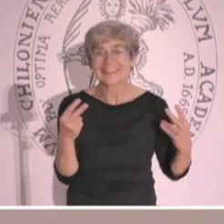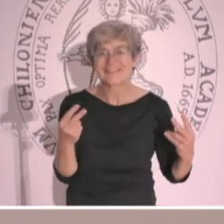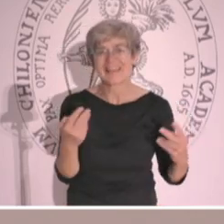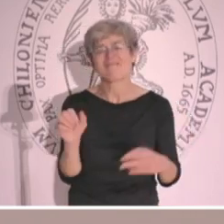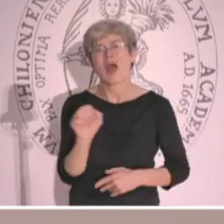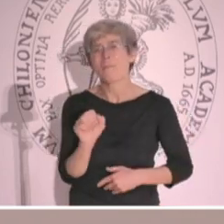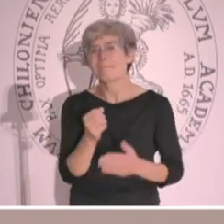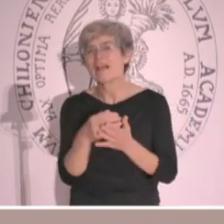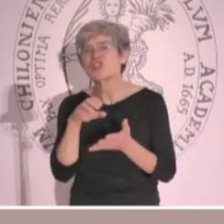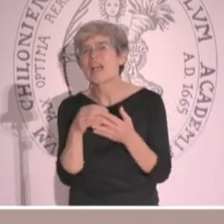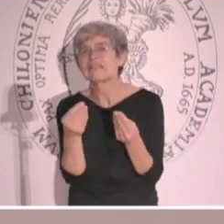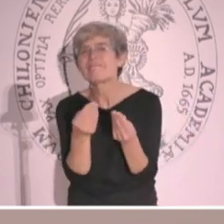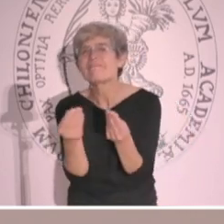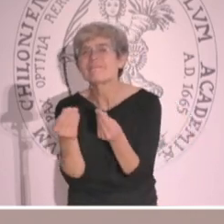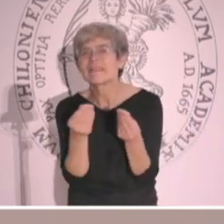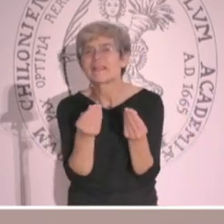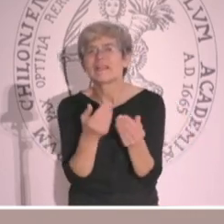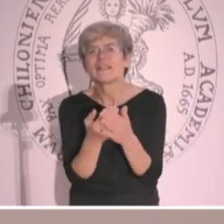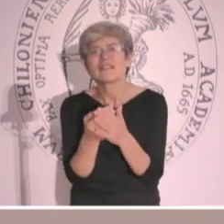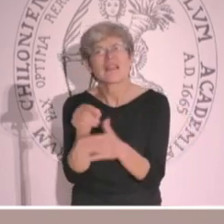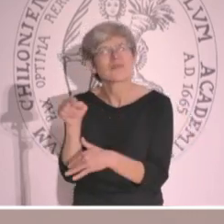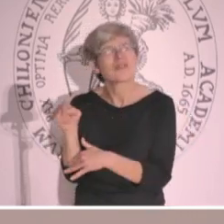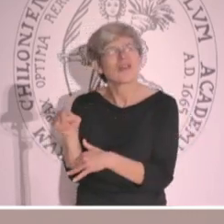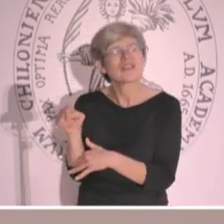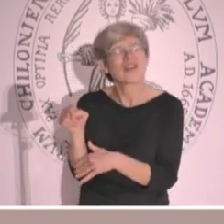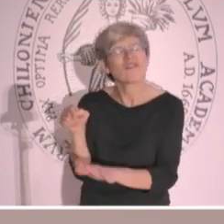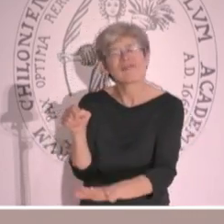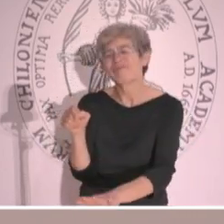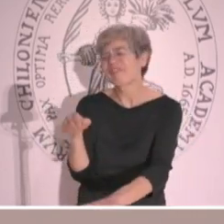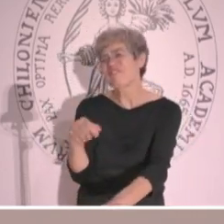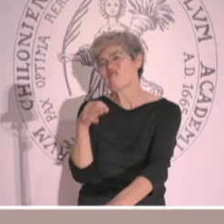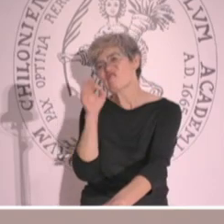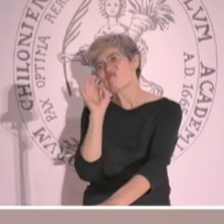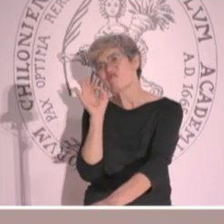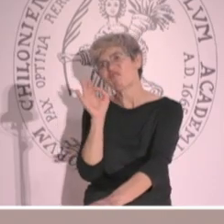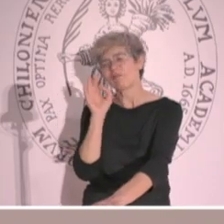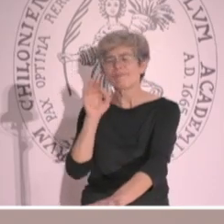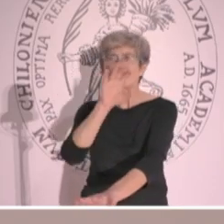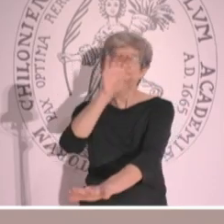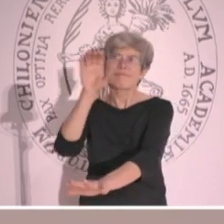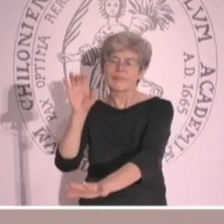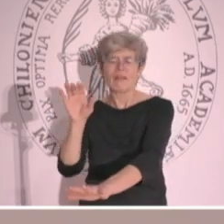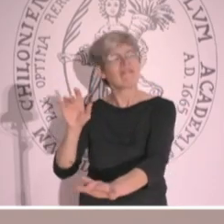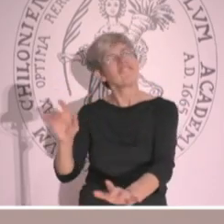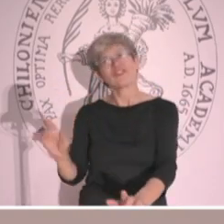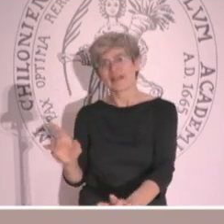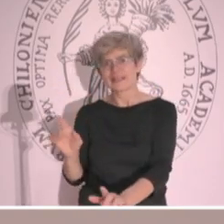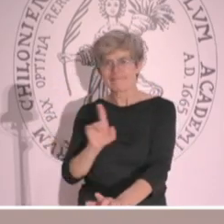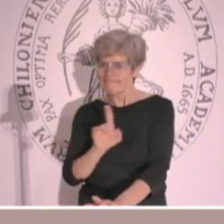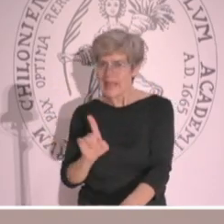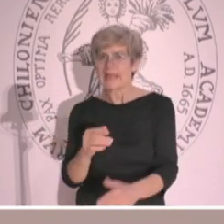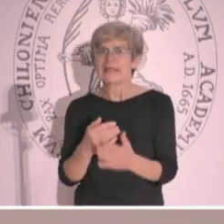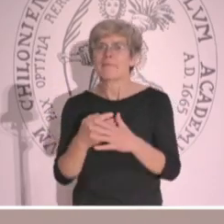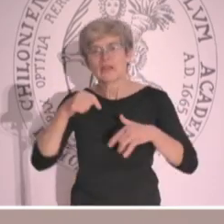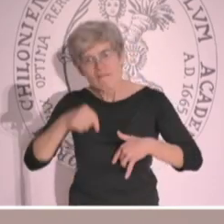Stadt, er soll nicht nur im Sandhafen bei einem Sundowner oder sozusagen bei Freizeitaktivitäten die Stadt prägen,